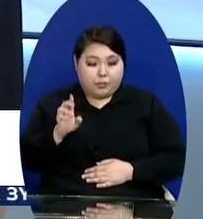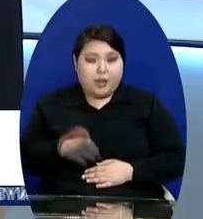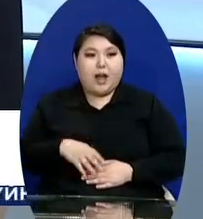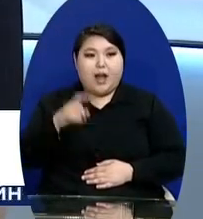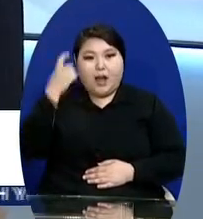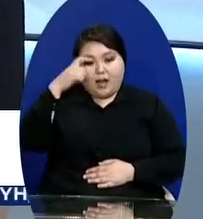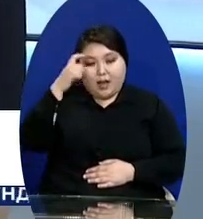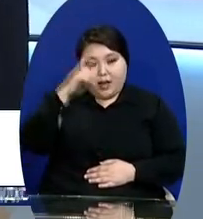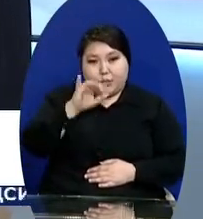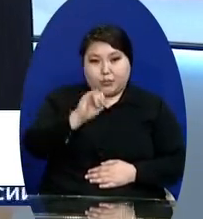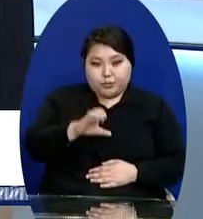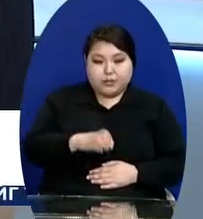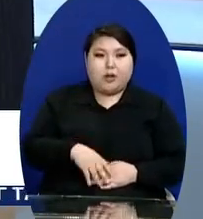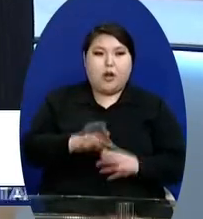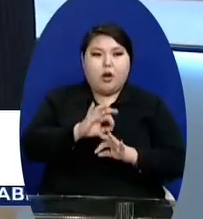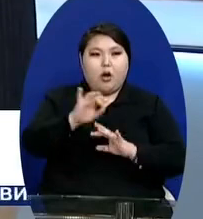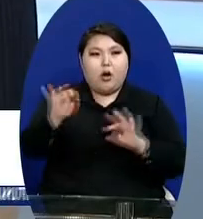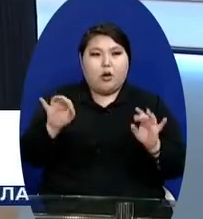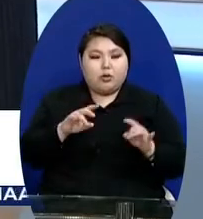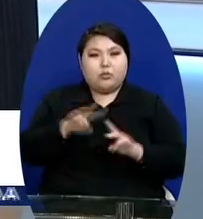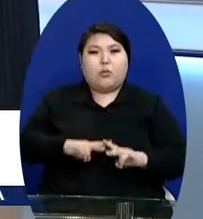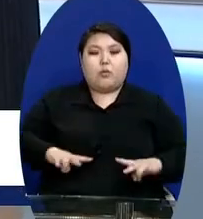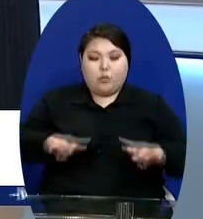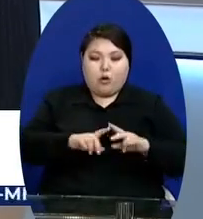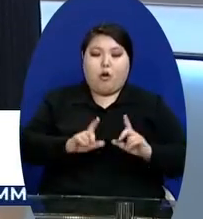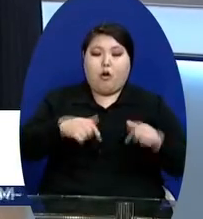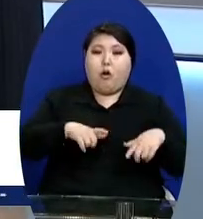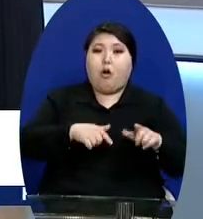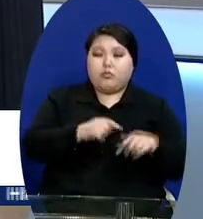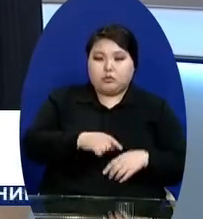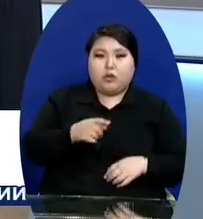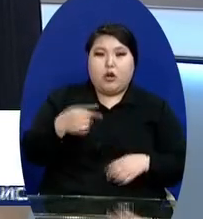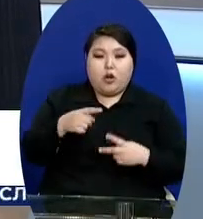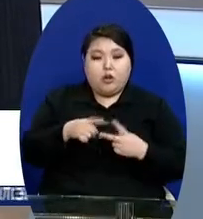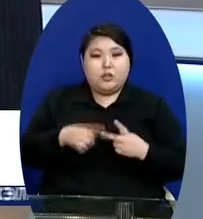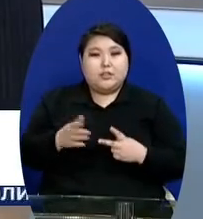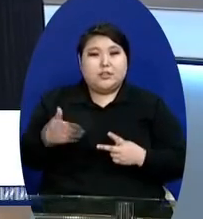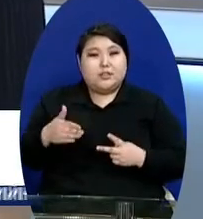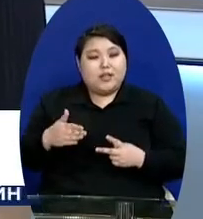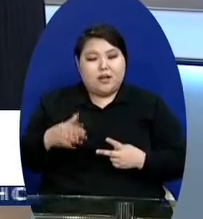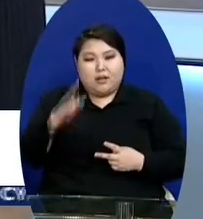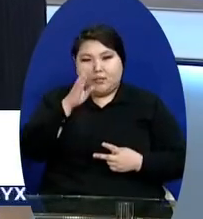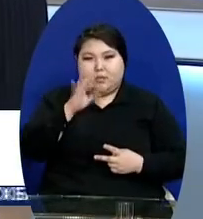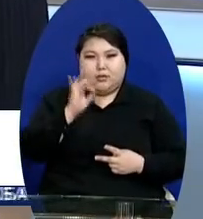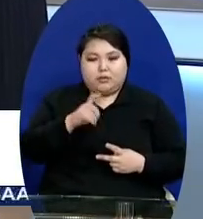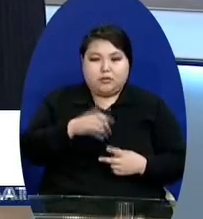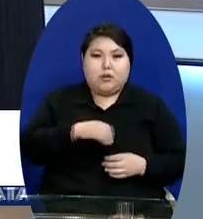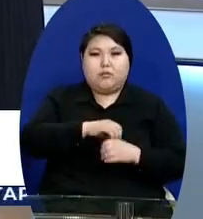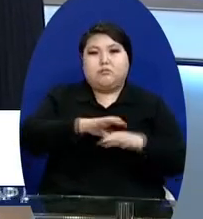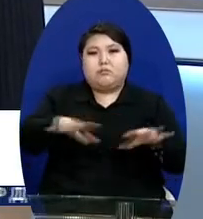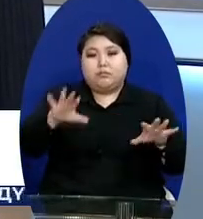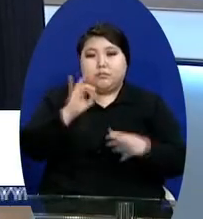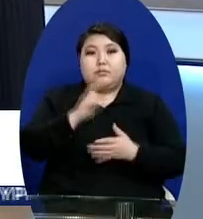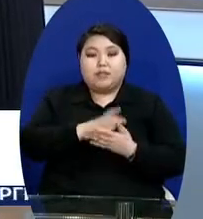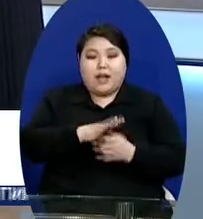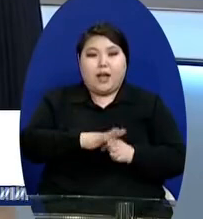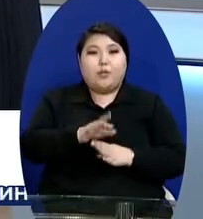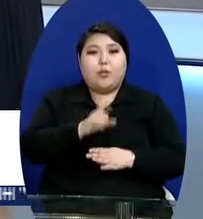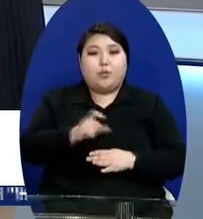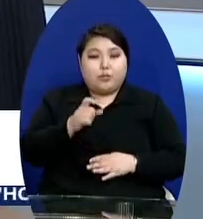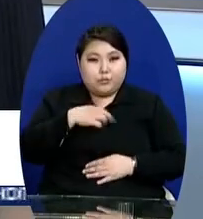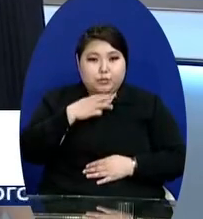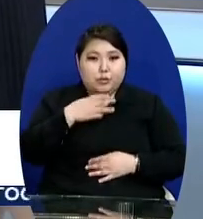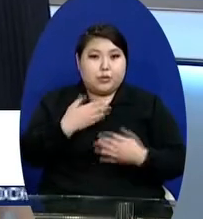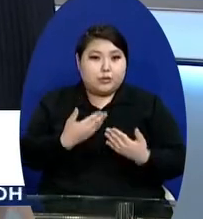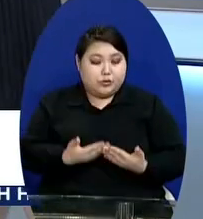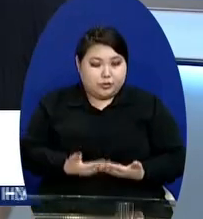ус зэрэг маш олон төрлийн одоо нуур, гол мөрөнд энхүү хоёр загас маань илүү одоо тархан нутагшж байгаа гэдэг алмийн их сурвалжууд мэдээлж байсан юм.